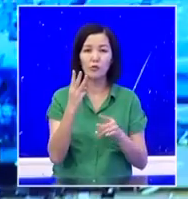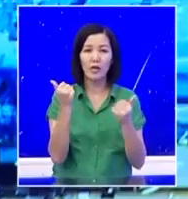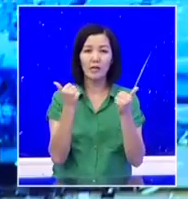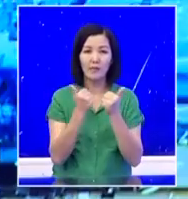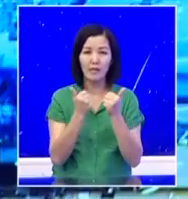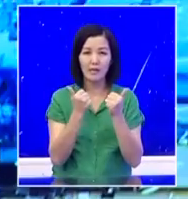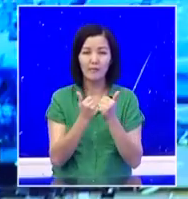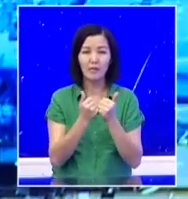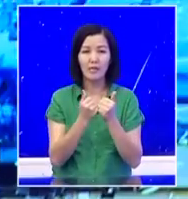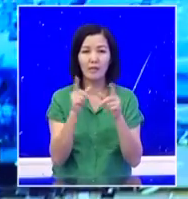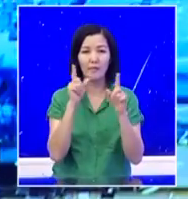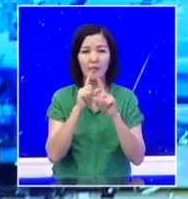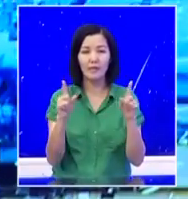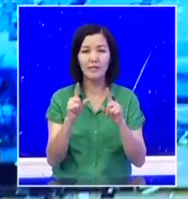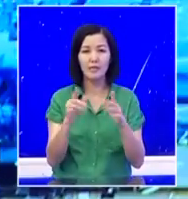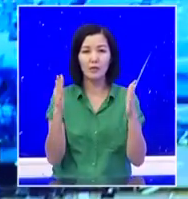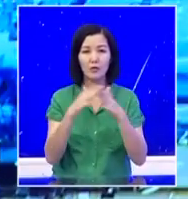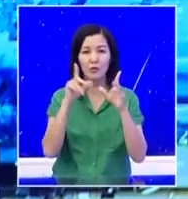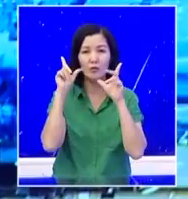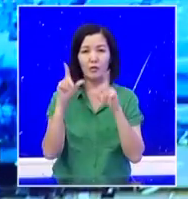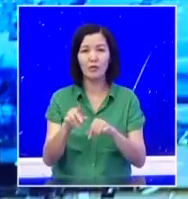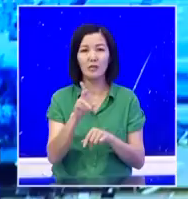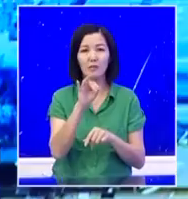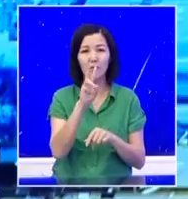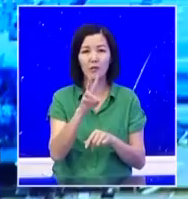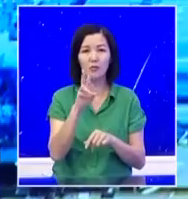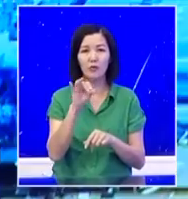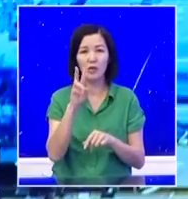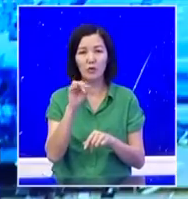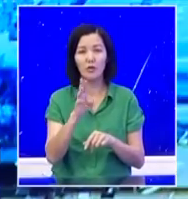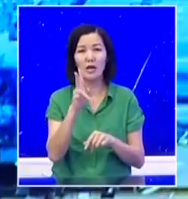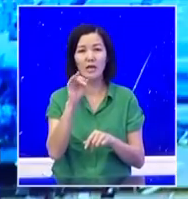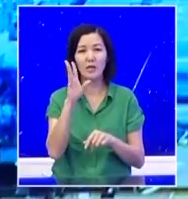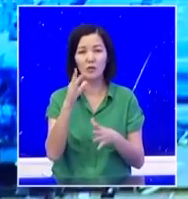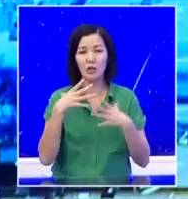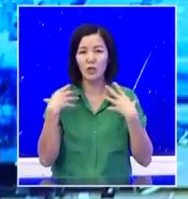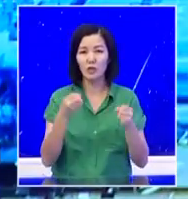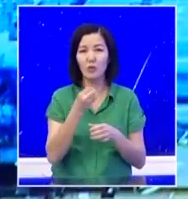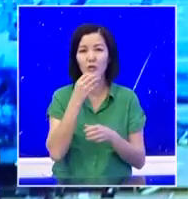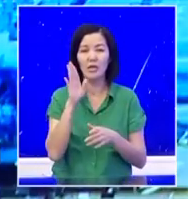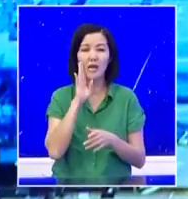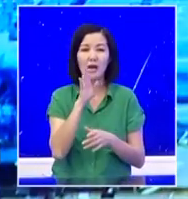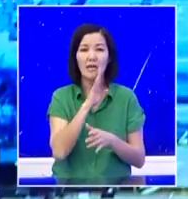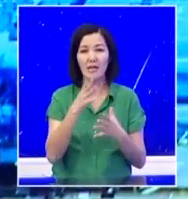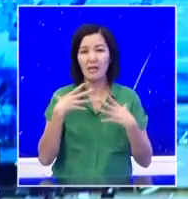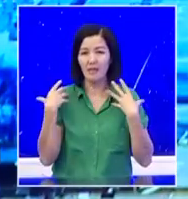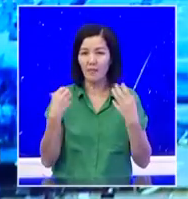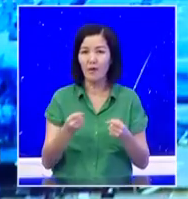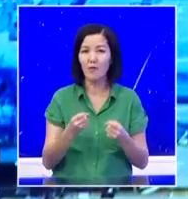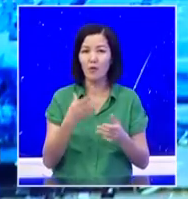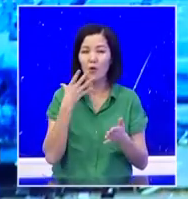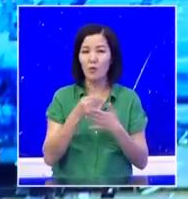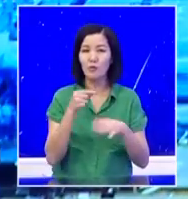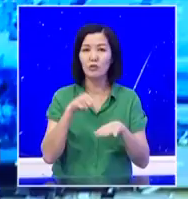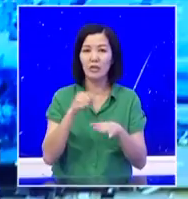перзентханадан шықты. Бекнұр, Ернұр және Әлинұрдың денсаулығы жақсы. Аналары Маржанда аяқ қолын бауырына алып, өзін